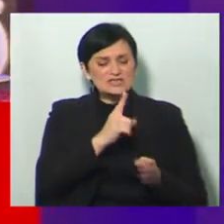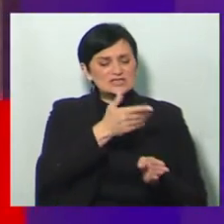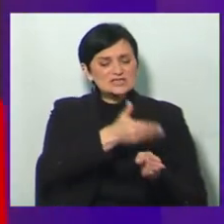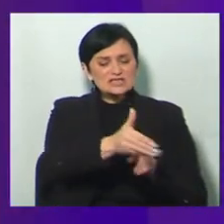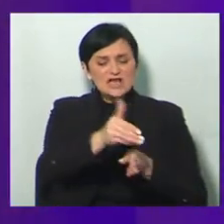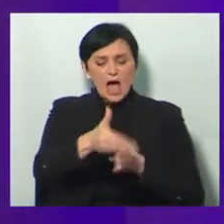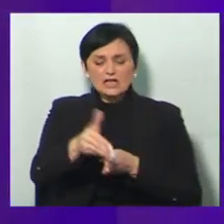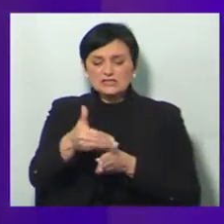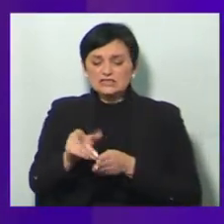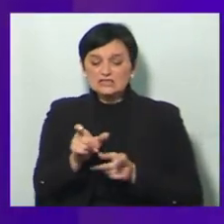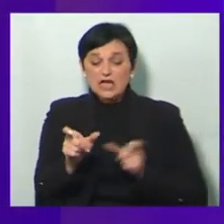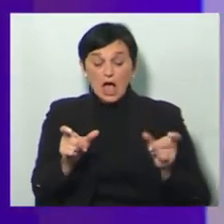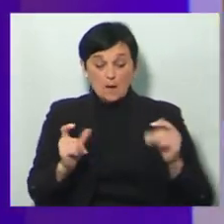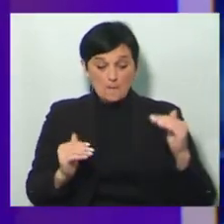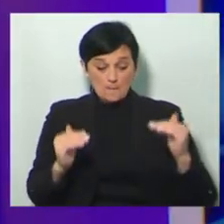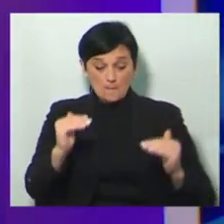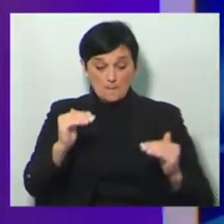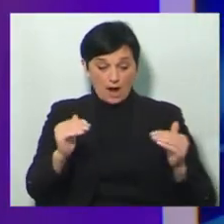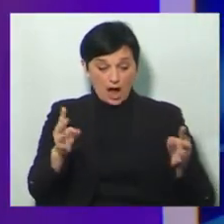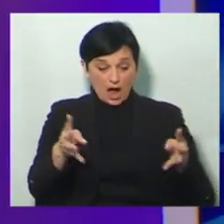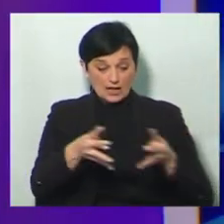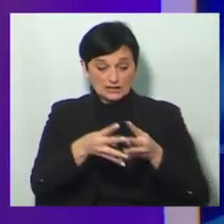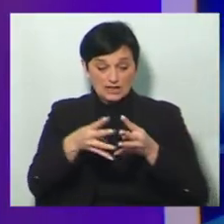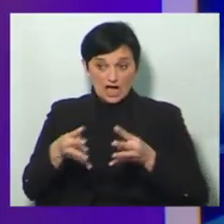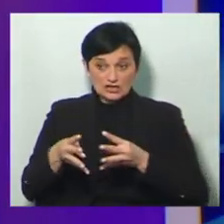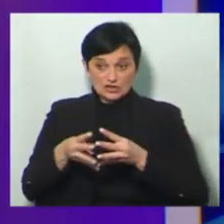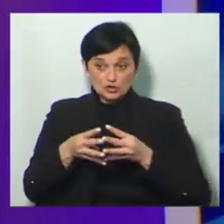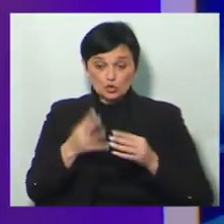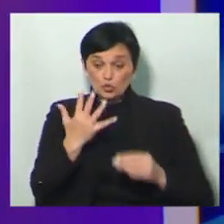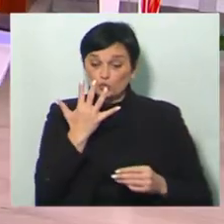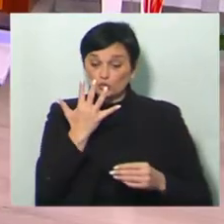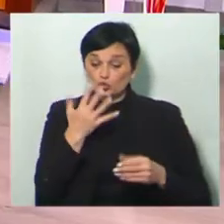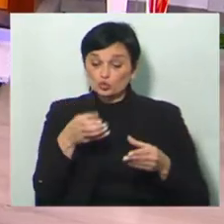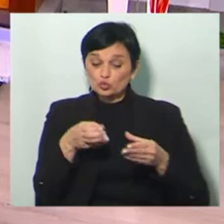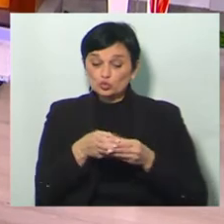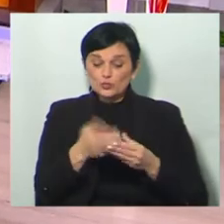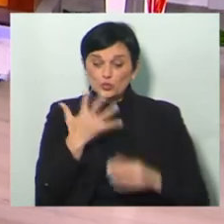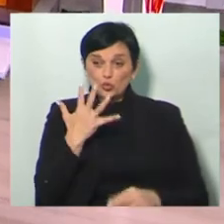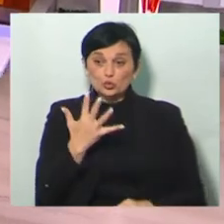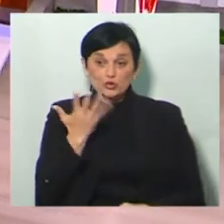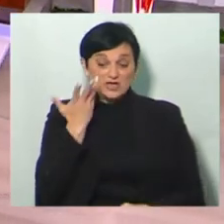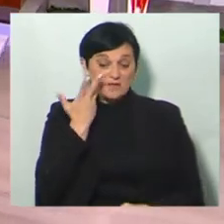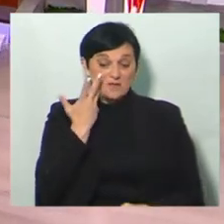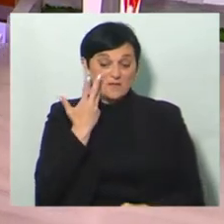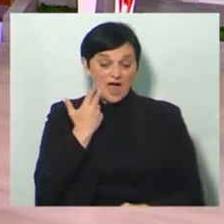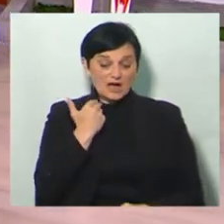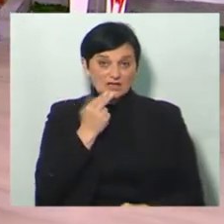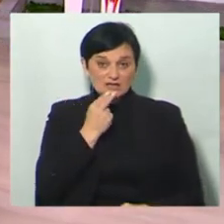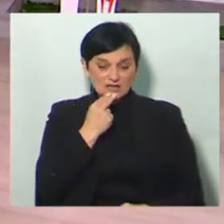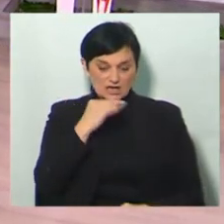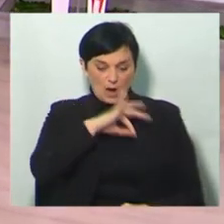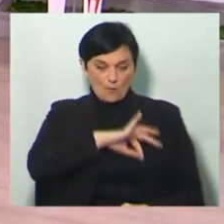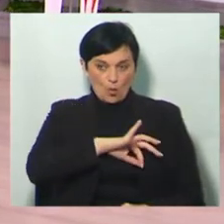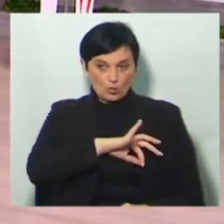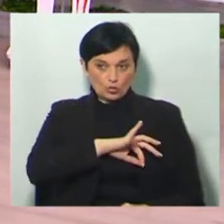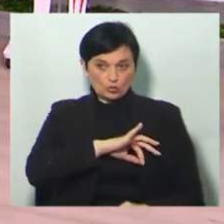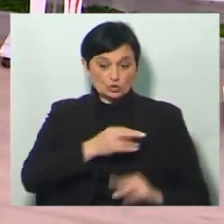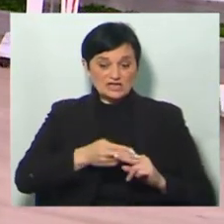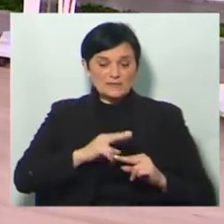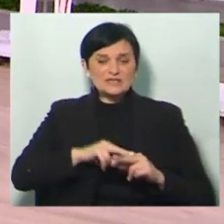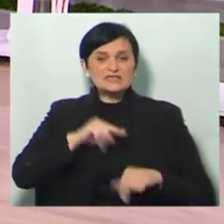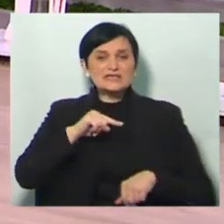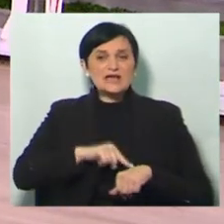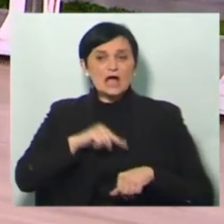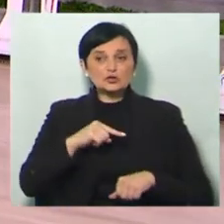პროდუქტებს გამოვყოთ, ბალანსირებული კვება, სულ ცოტა ხუთი ჯგუფის, ხუთი ფერის პროდუქტის გამოყენება და იმის